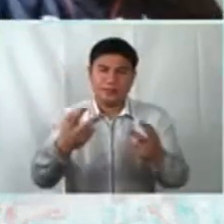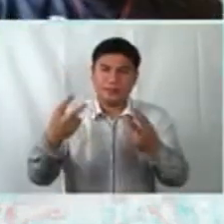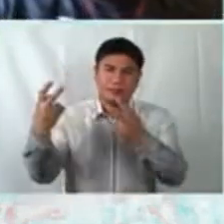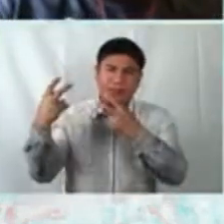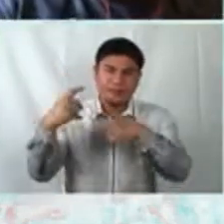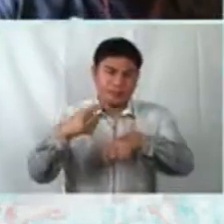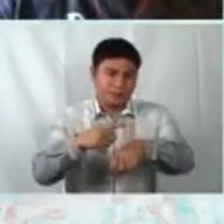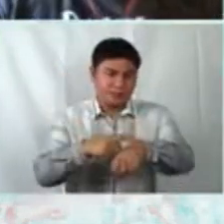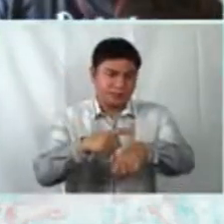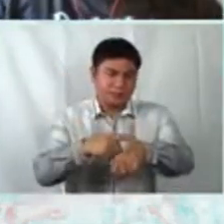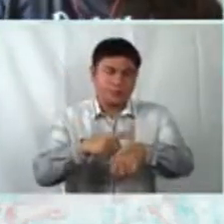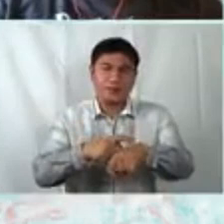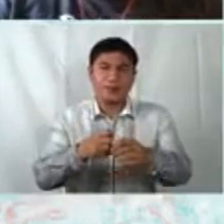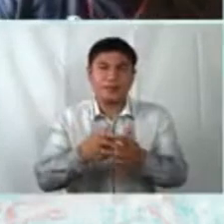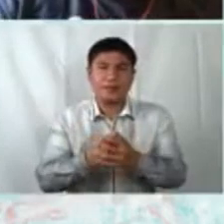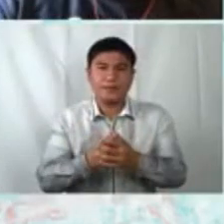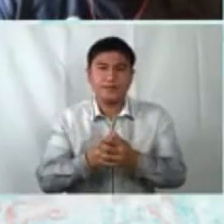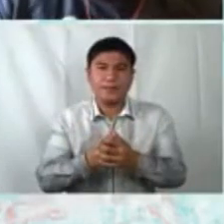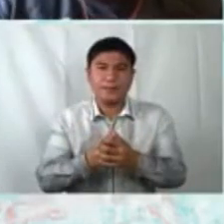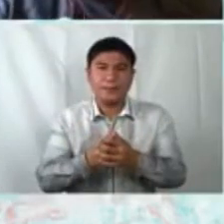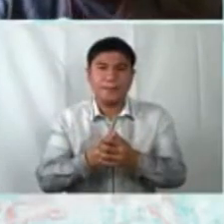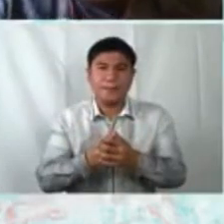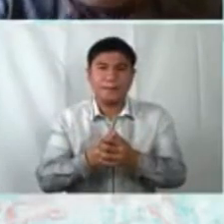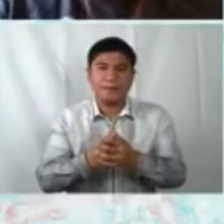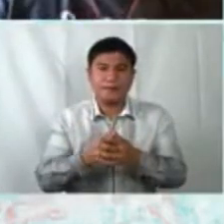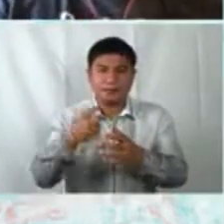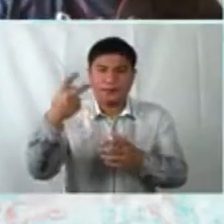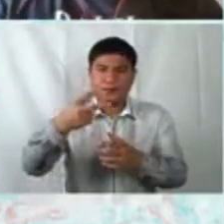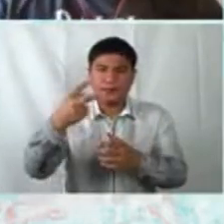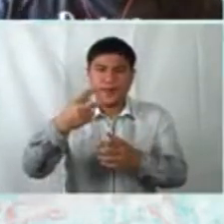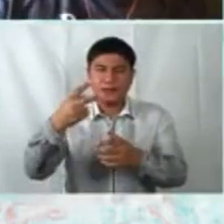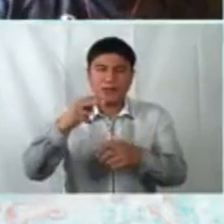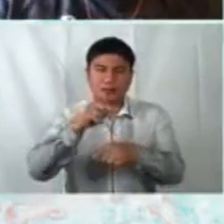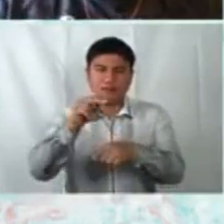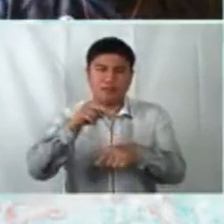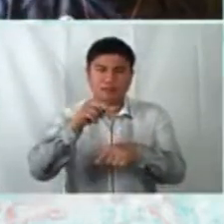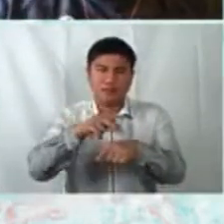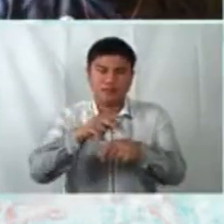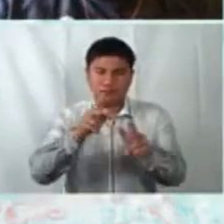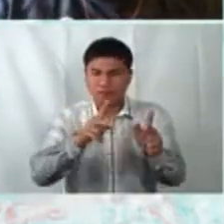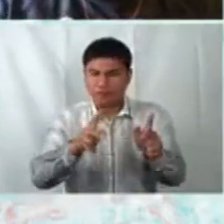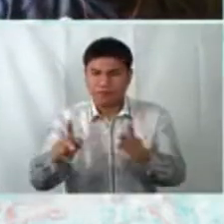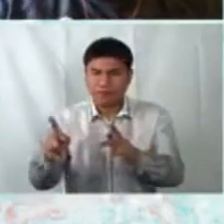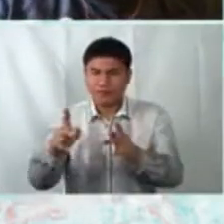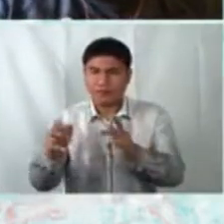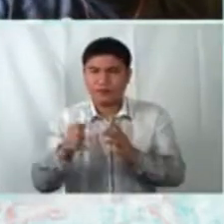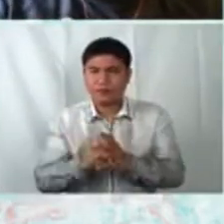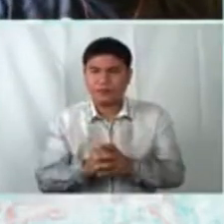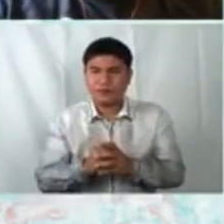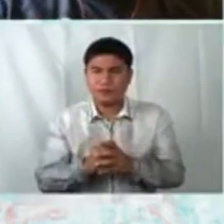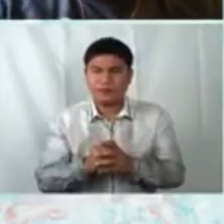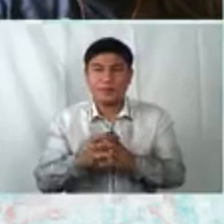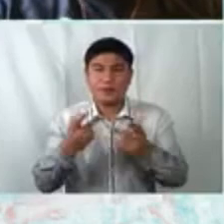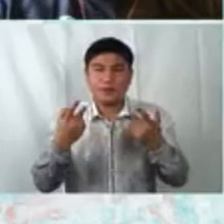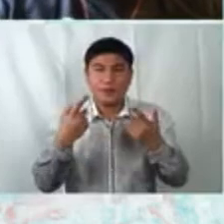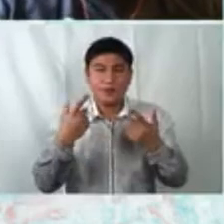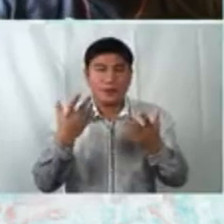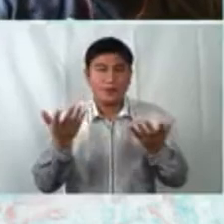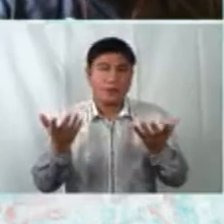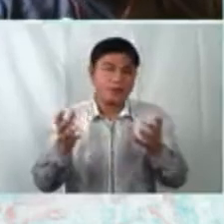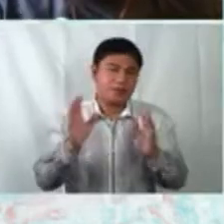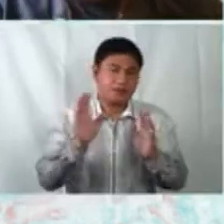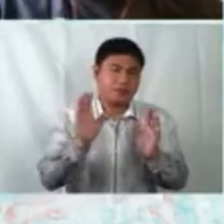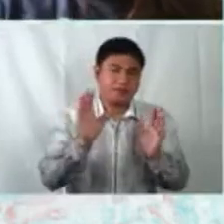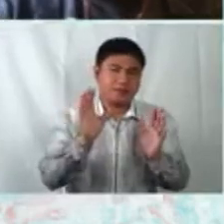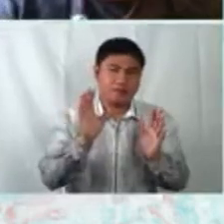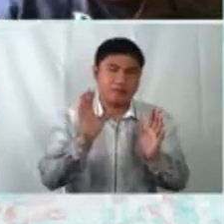nating version ng ating second national flag. No, na mayroong pang muka na may araw.